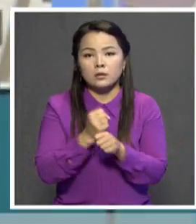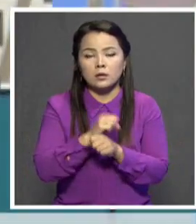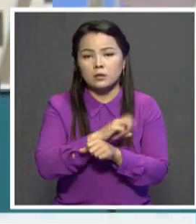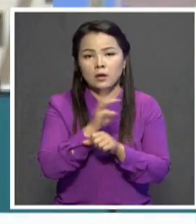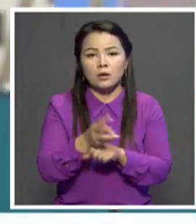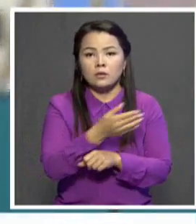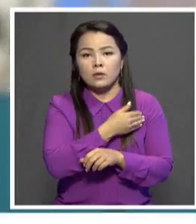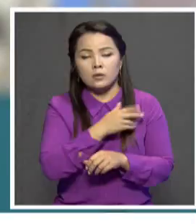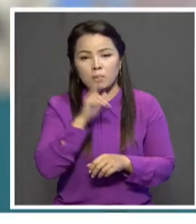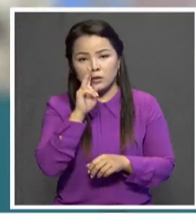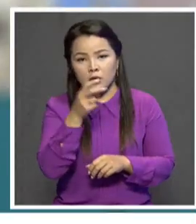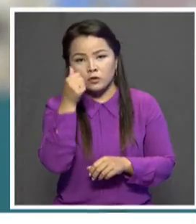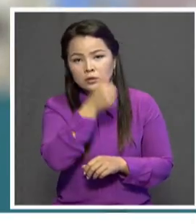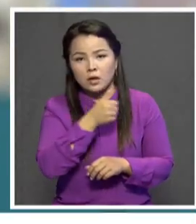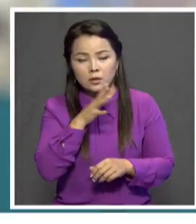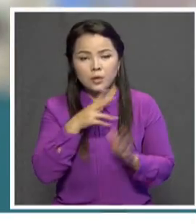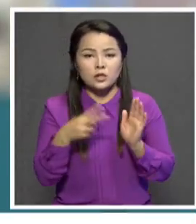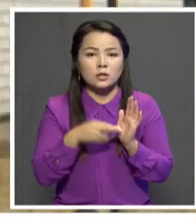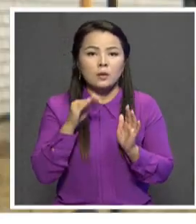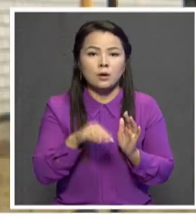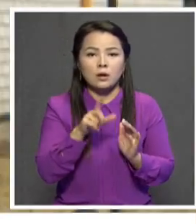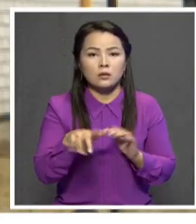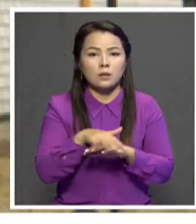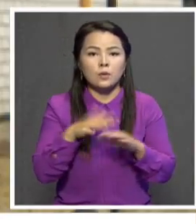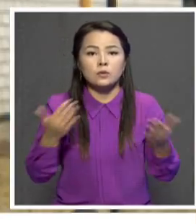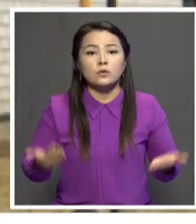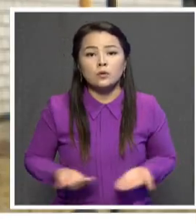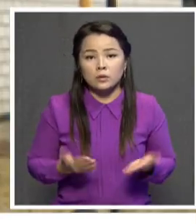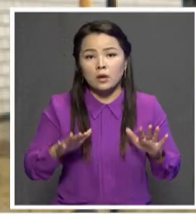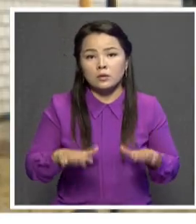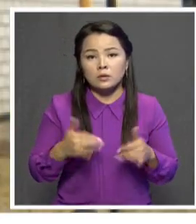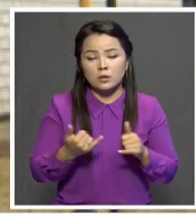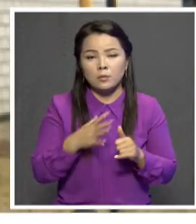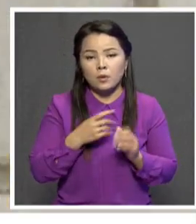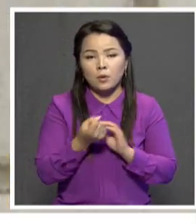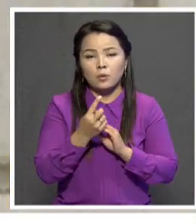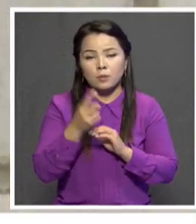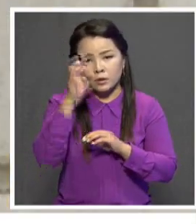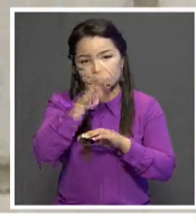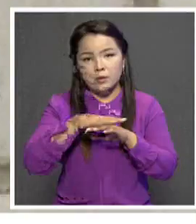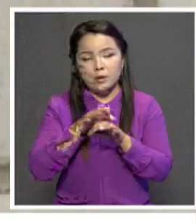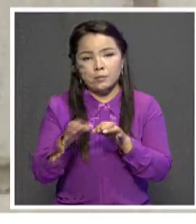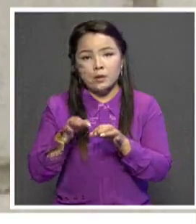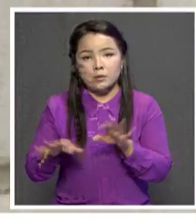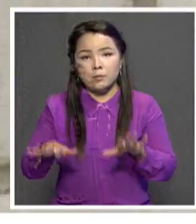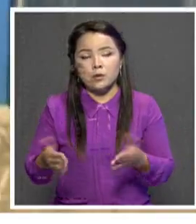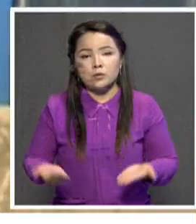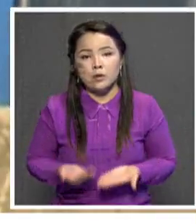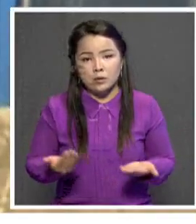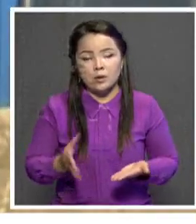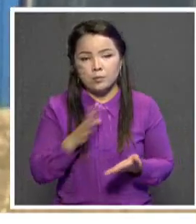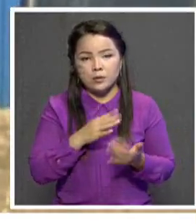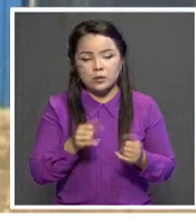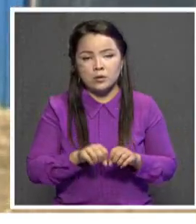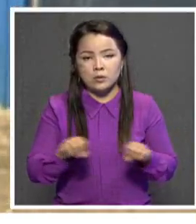алдағы 2 жылда 7000-нан астам тұрғыны бар тағы 11 елді мекенге көгілдір отын тартылады. Облыстық энергетика және тұрғын үй